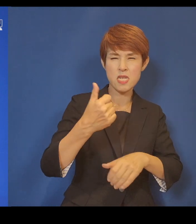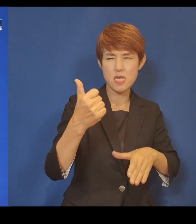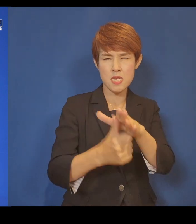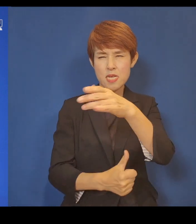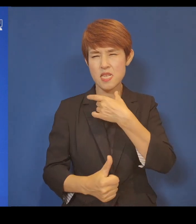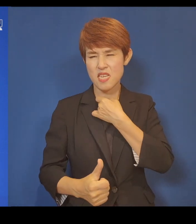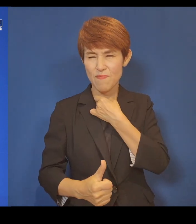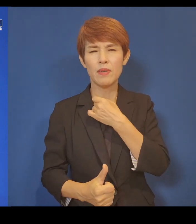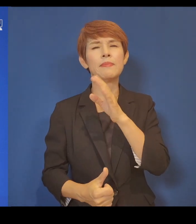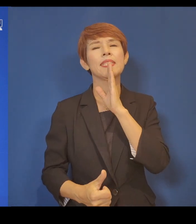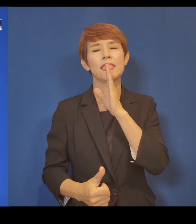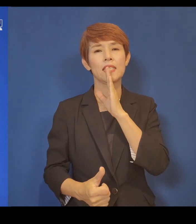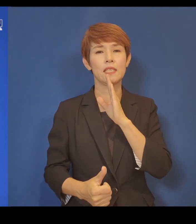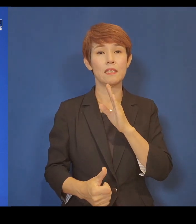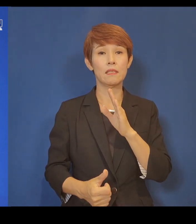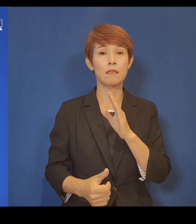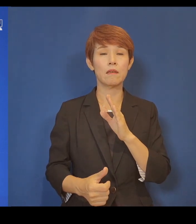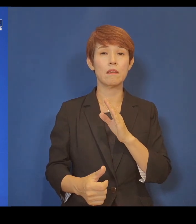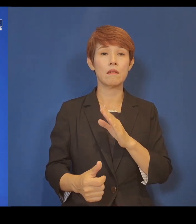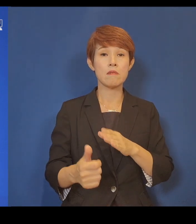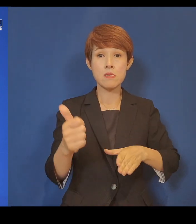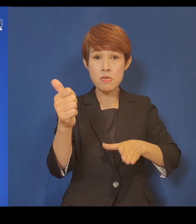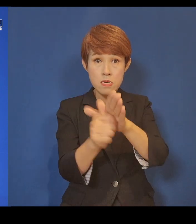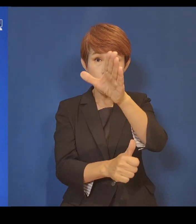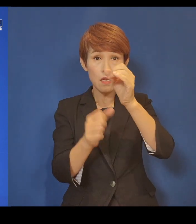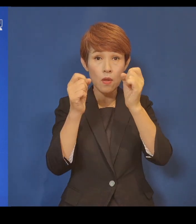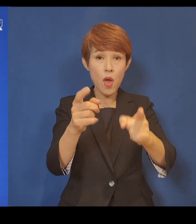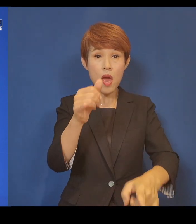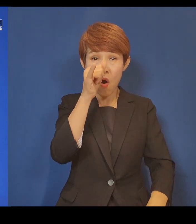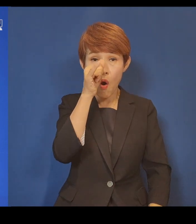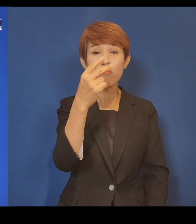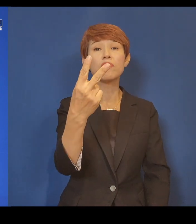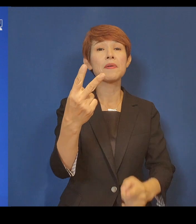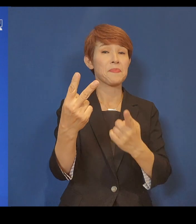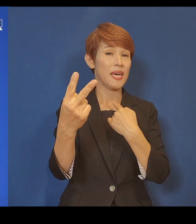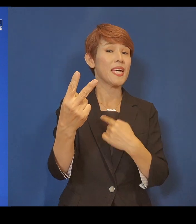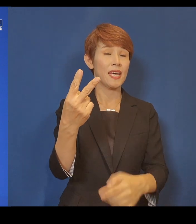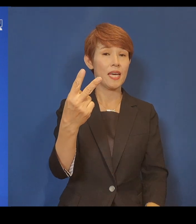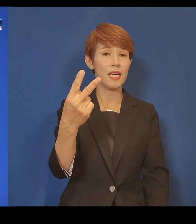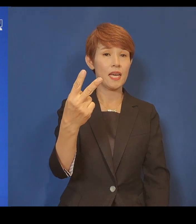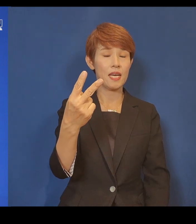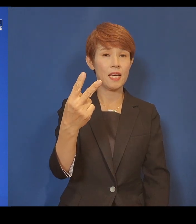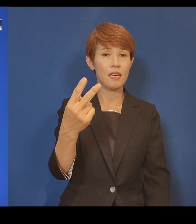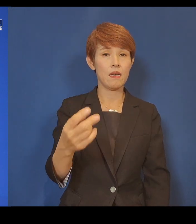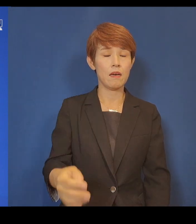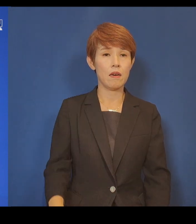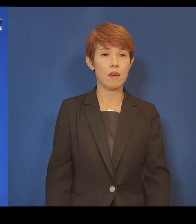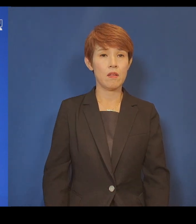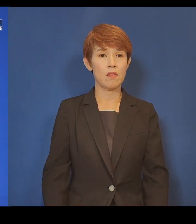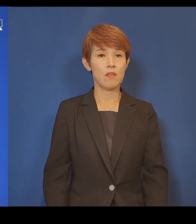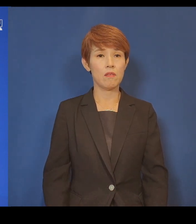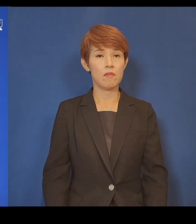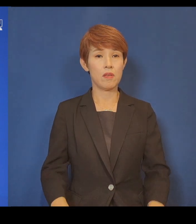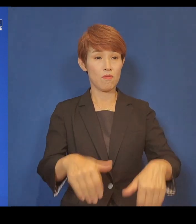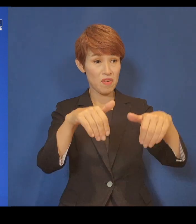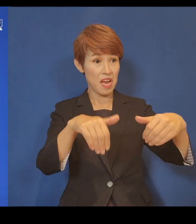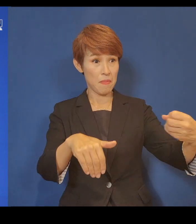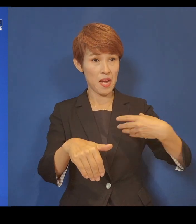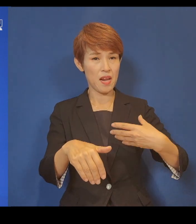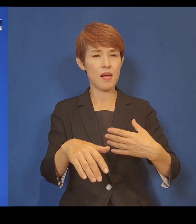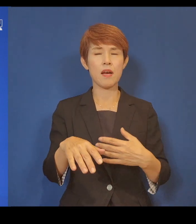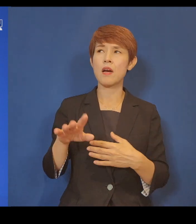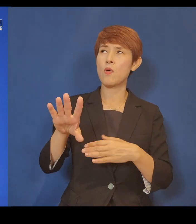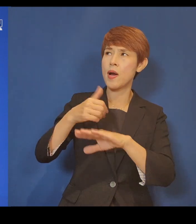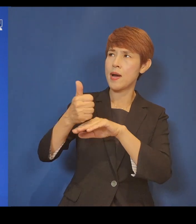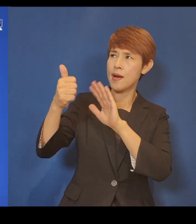사울을 결정적으로 죽일 수 있는 기회가 2번이나 왔어요. 그리고 자신의 부하가 말합니다.